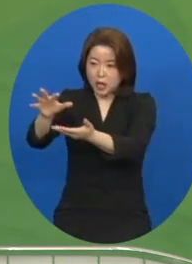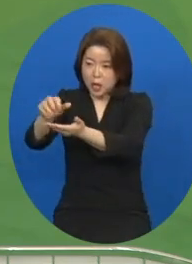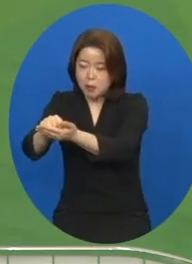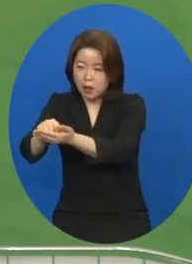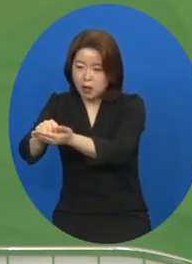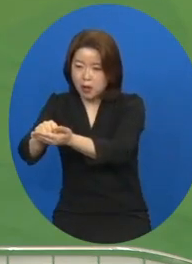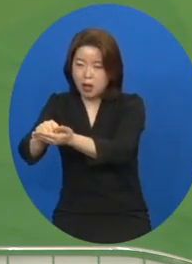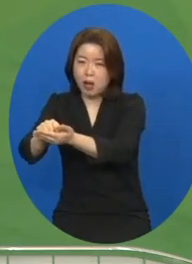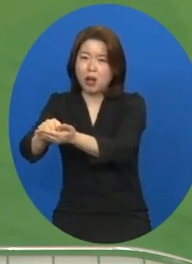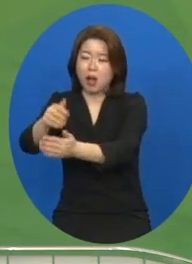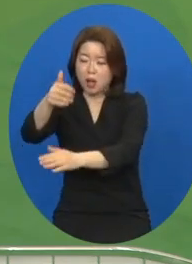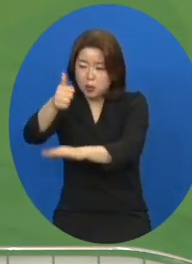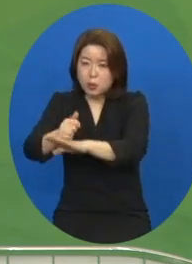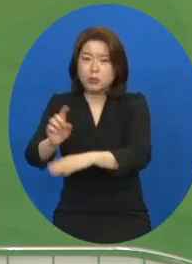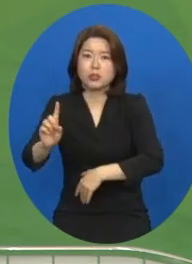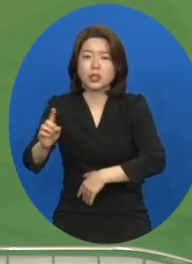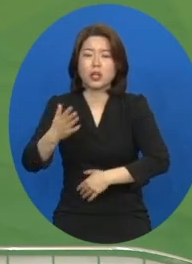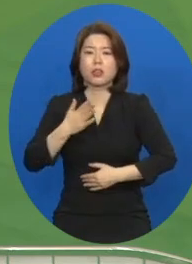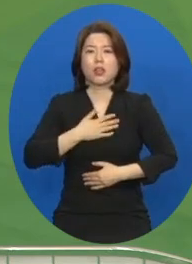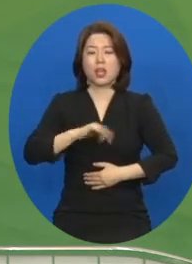불태워 죽는 거죠.